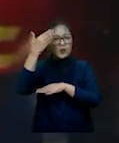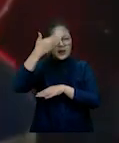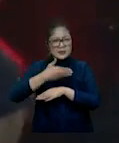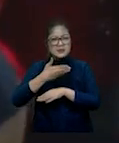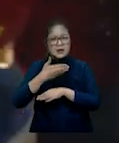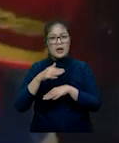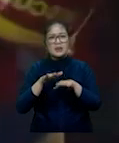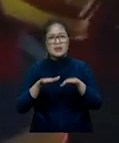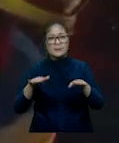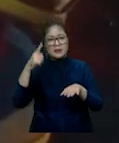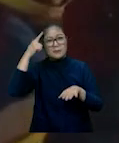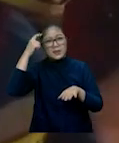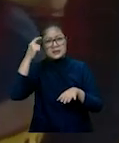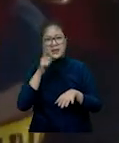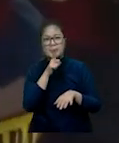k